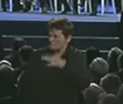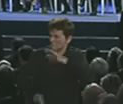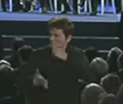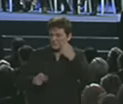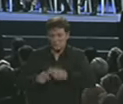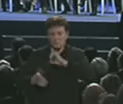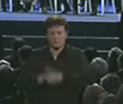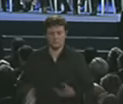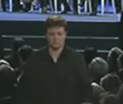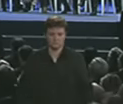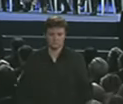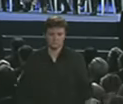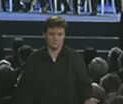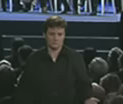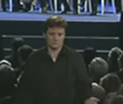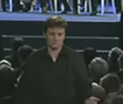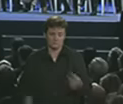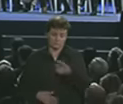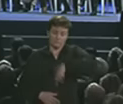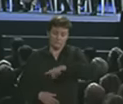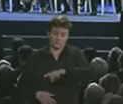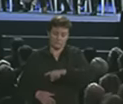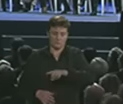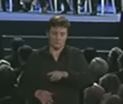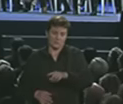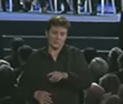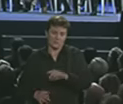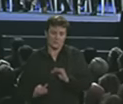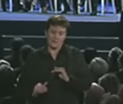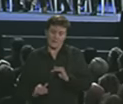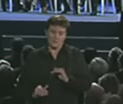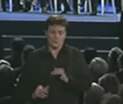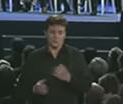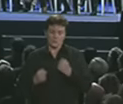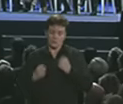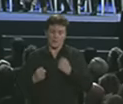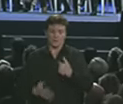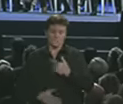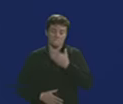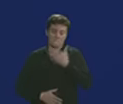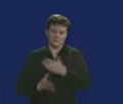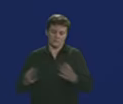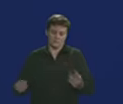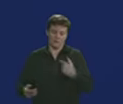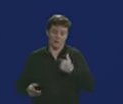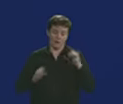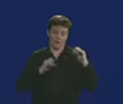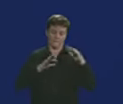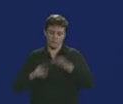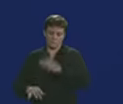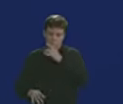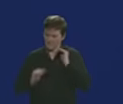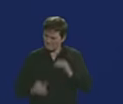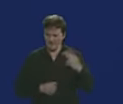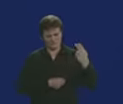son discours. Je vous remercie d'avoir une telle colonne vertébrale qui vous fait ne céder ni devant la calomnie, ni